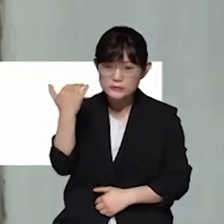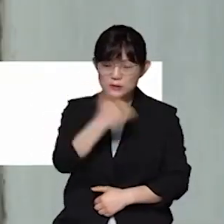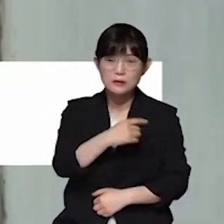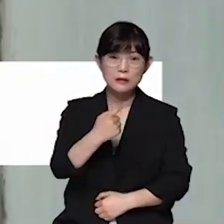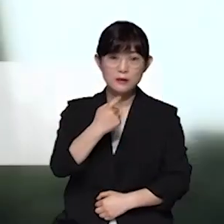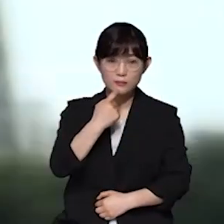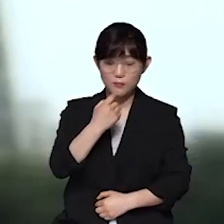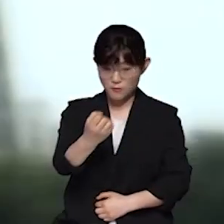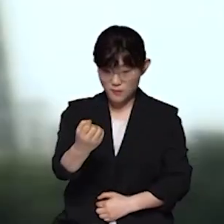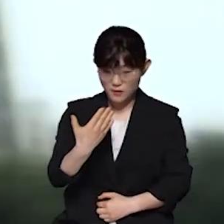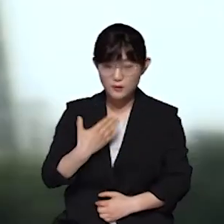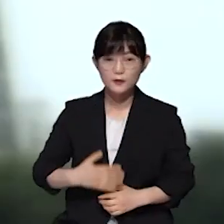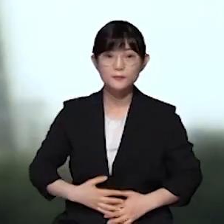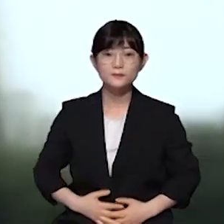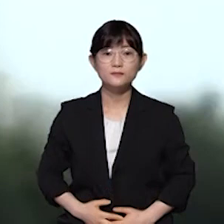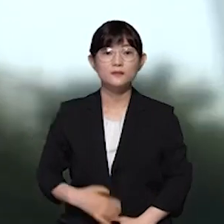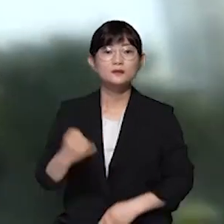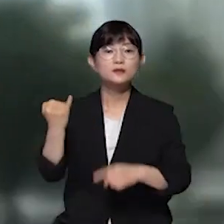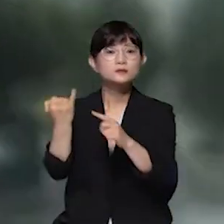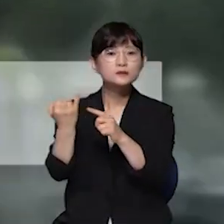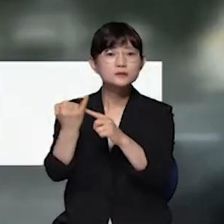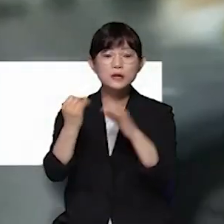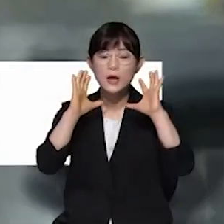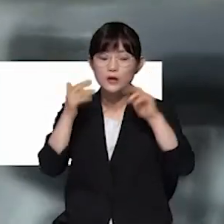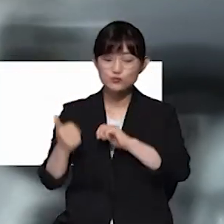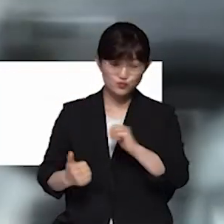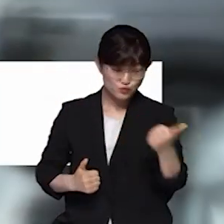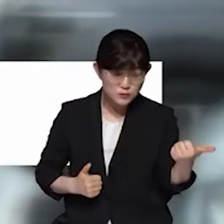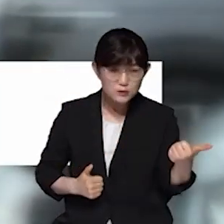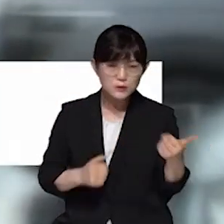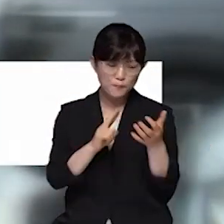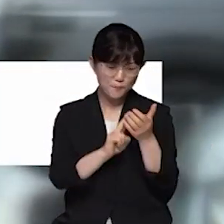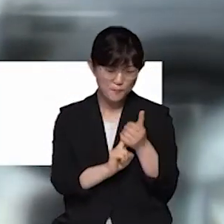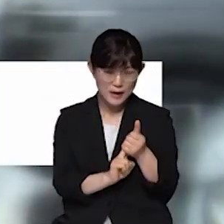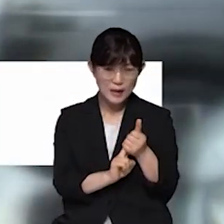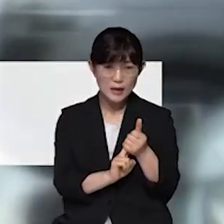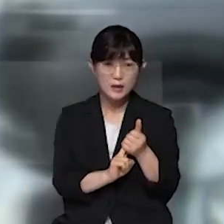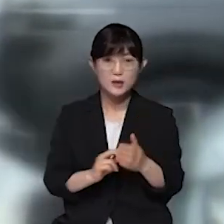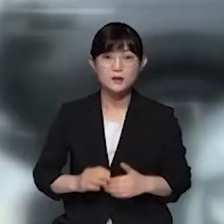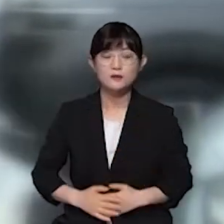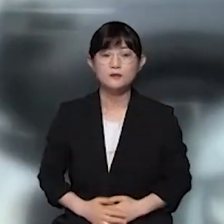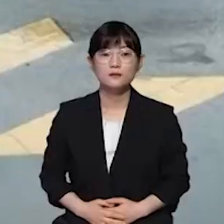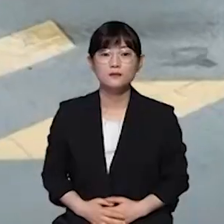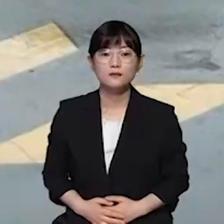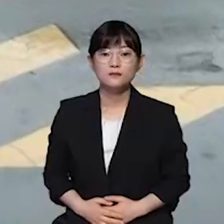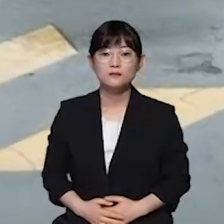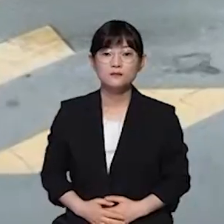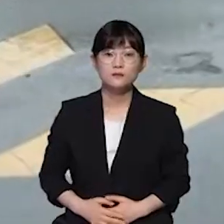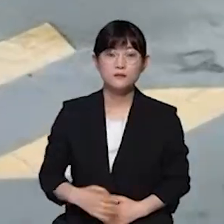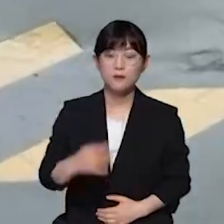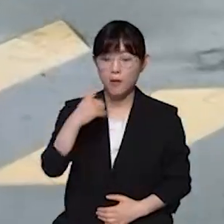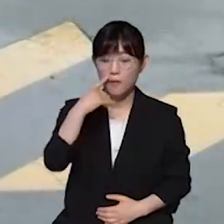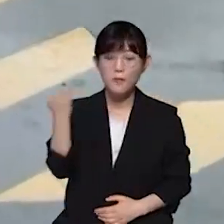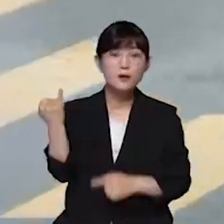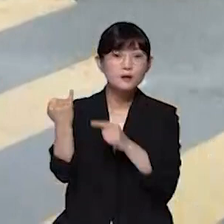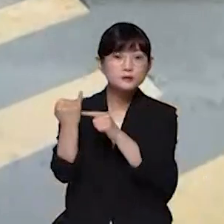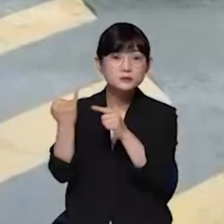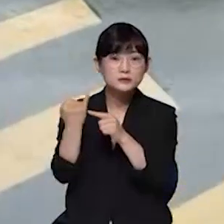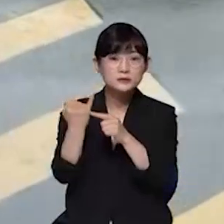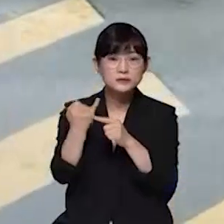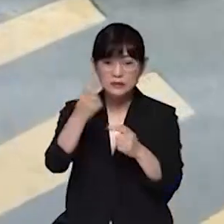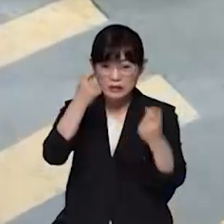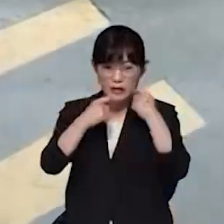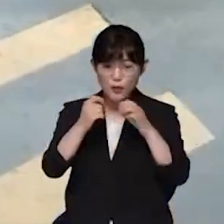했는데. 하지만 A씨는 아이가 숨진 사실을 감추기로 했습니다. 친모는 아기의 시신을